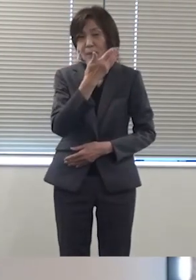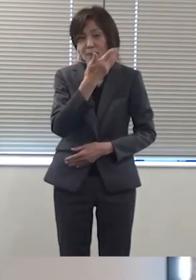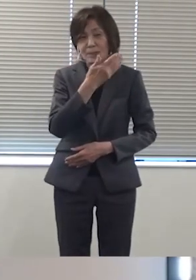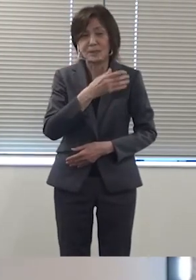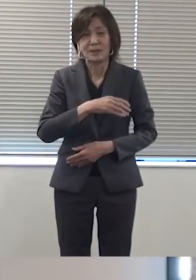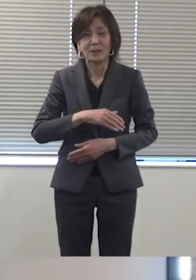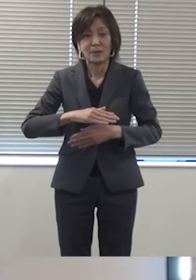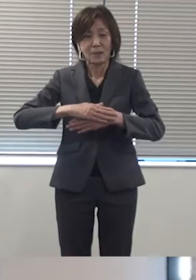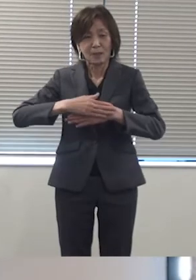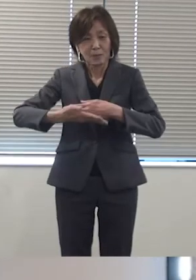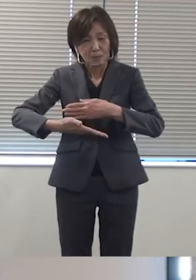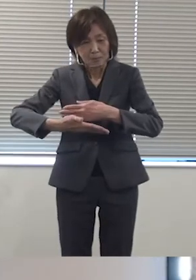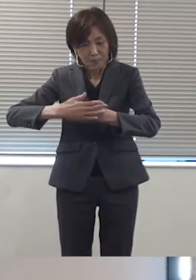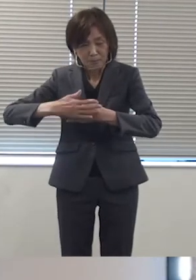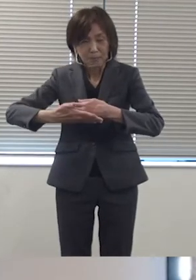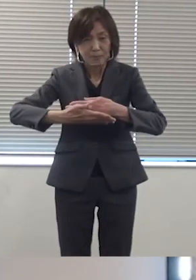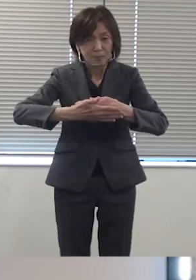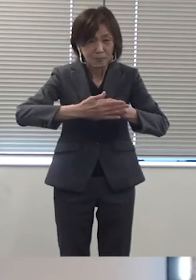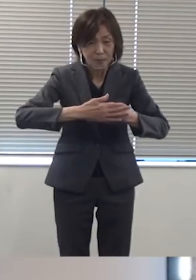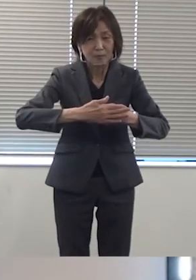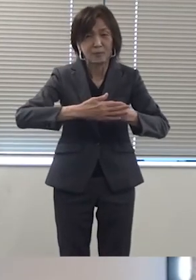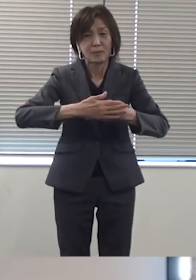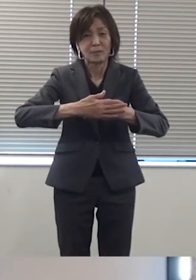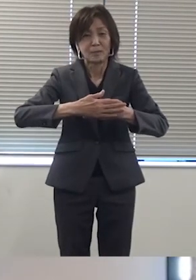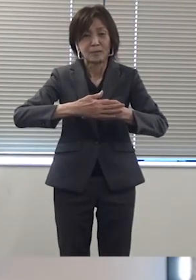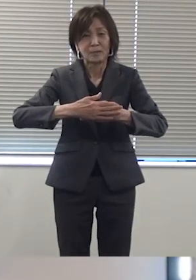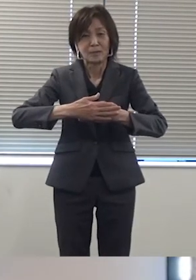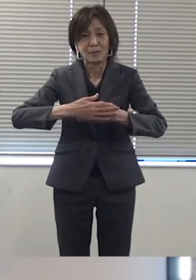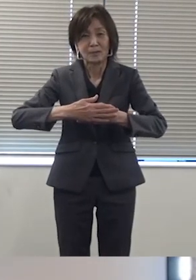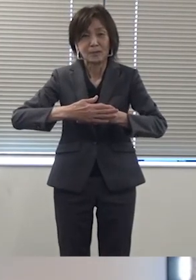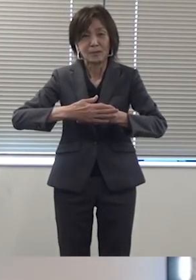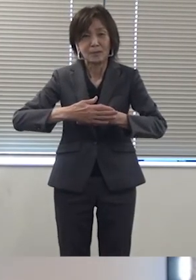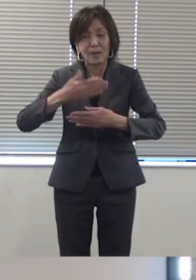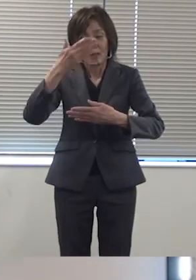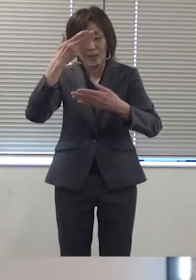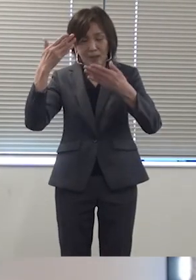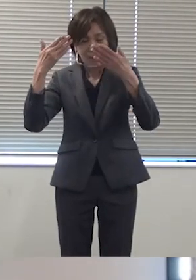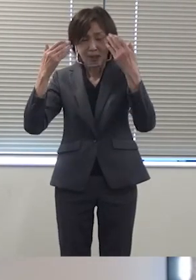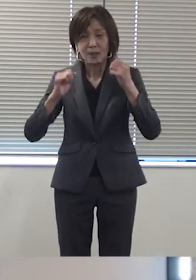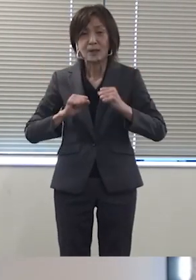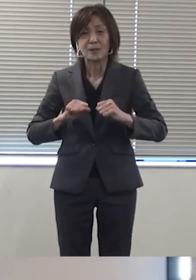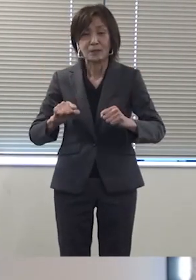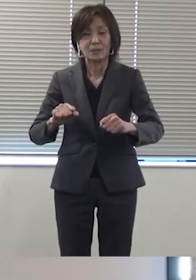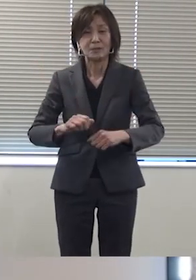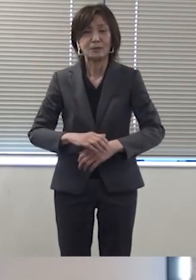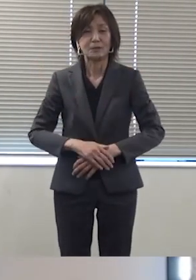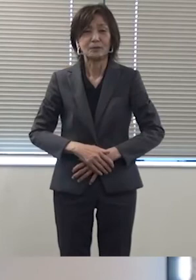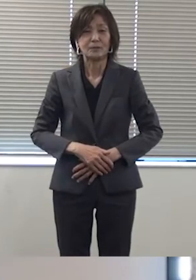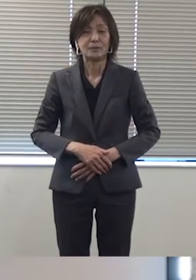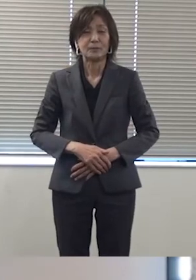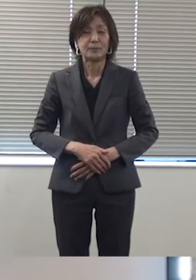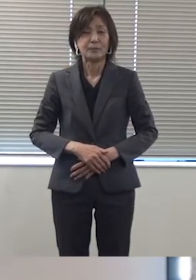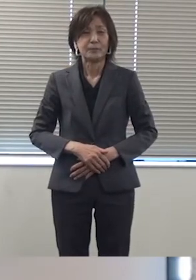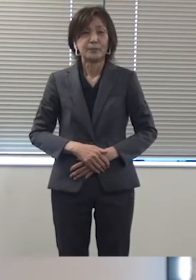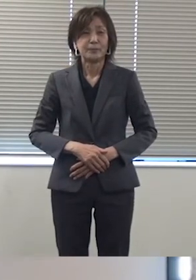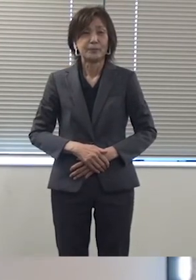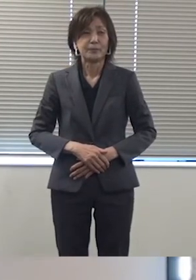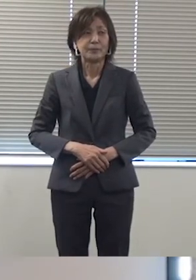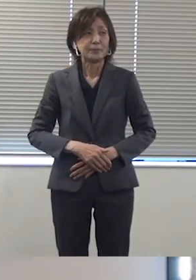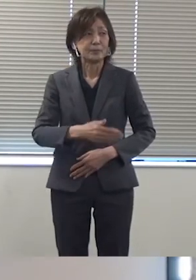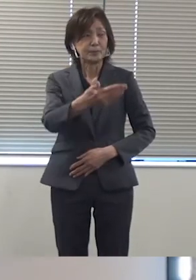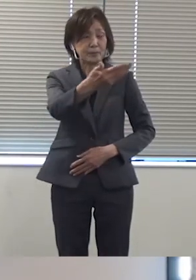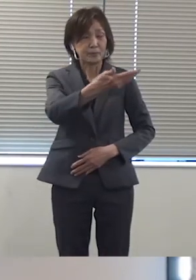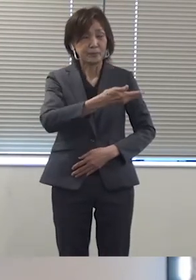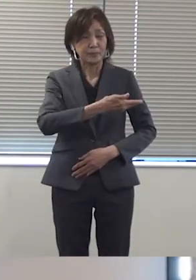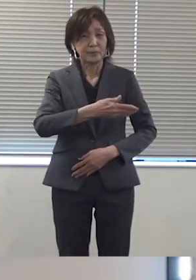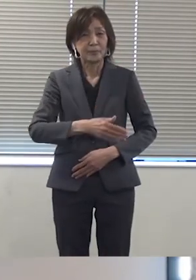ちょっと関連して、先ほどからその財政の実際の話もあったと思うんですけど、この状況でですね、いわゆるその市長のご認